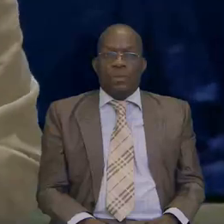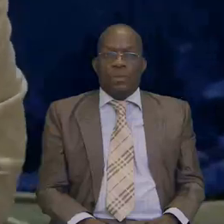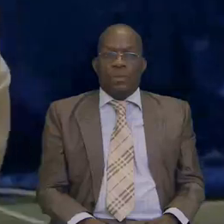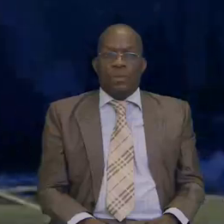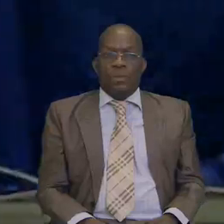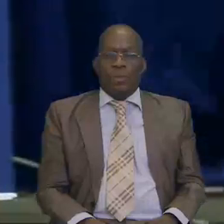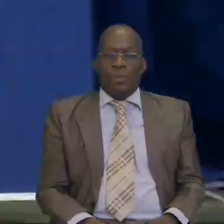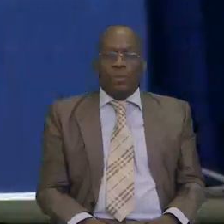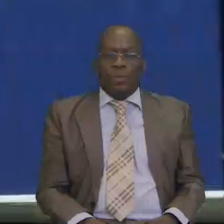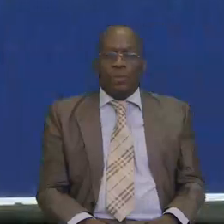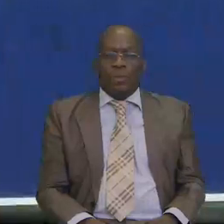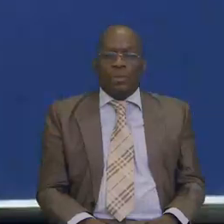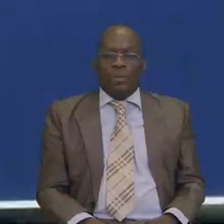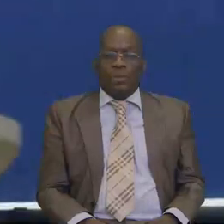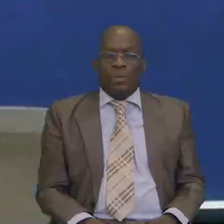Quelqu'un a été appelé pour prêcher.